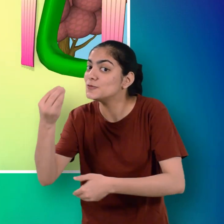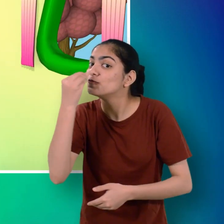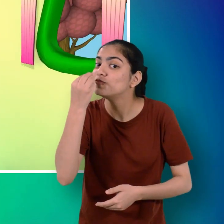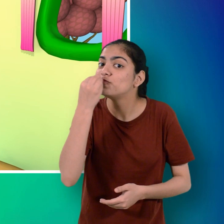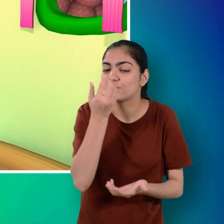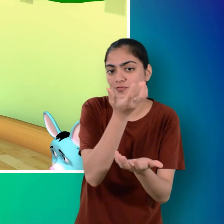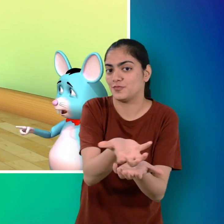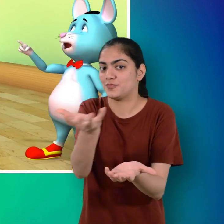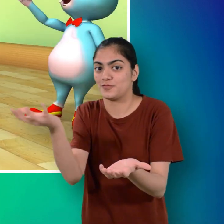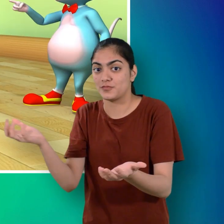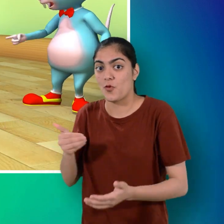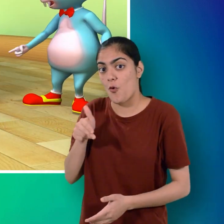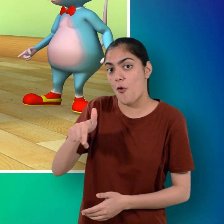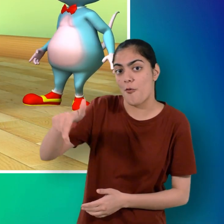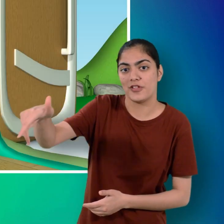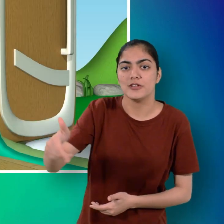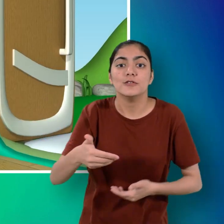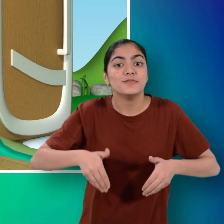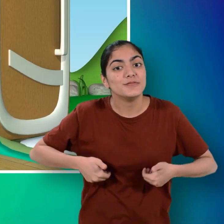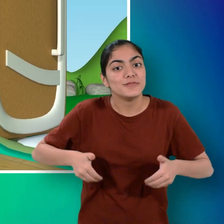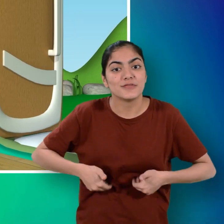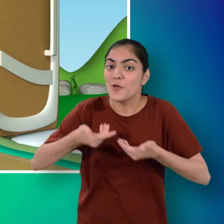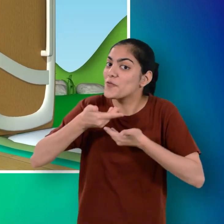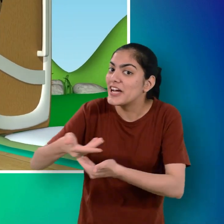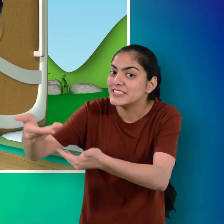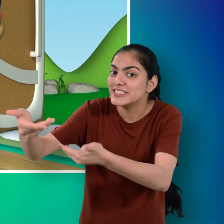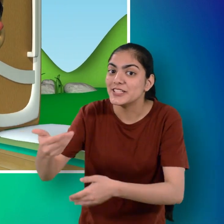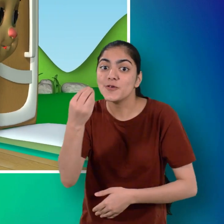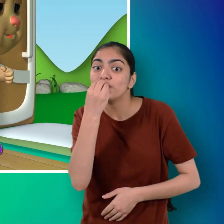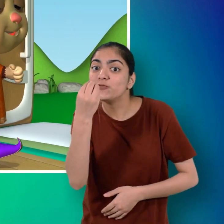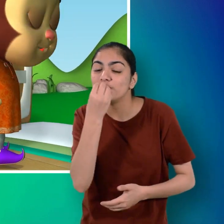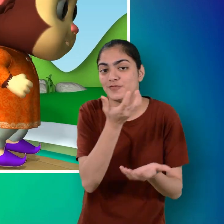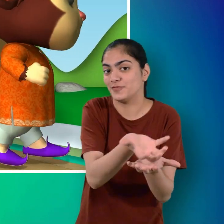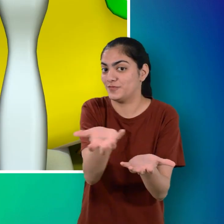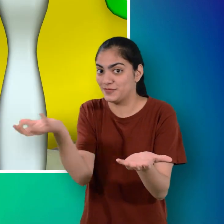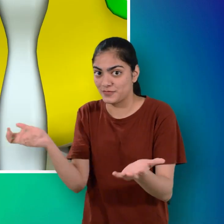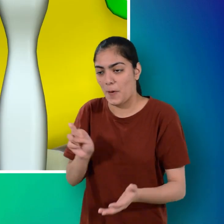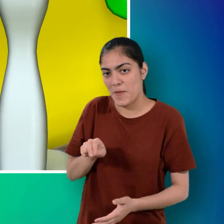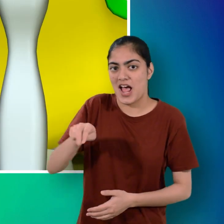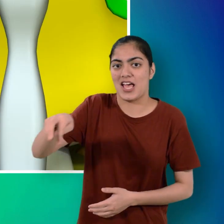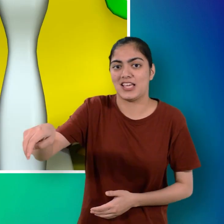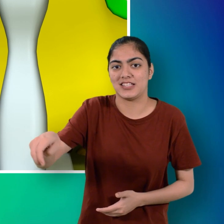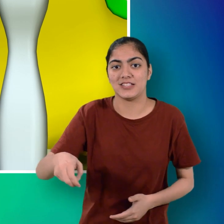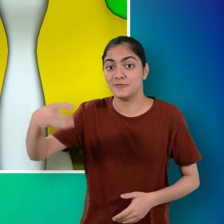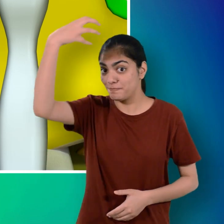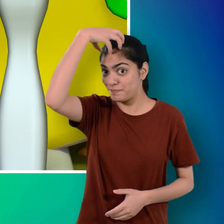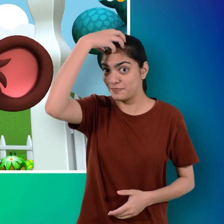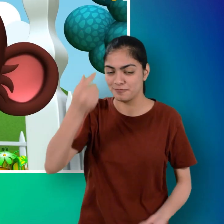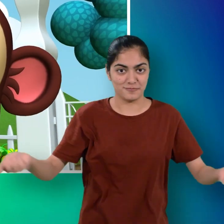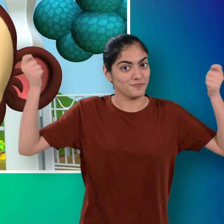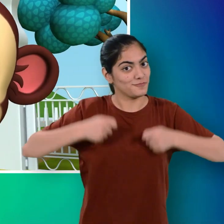बंदर मामा पैन पैजामा दावत खाने आए। बंदर मामा पैन पैजामा दावत खाने